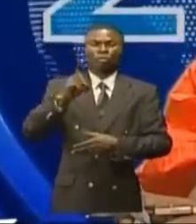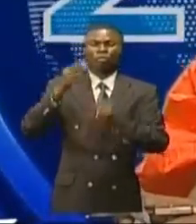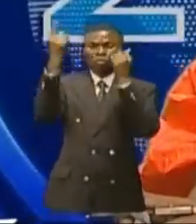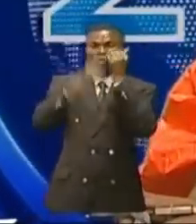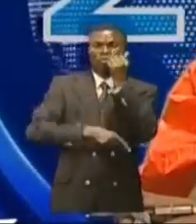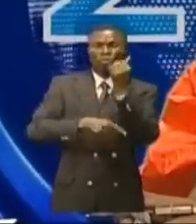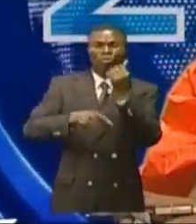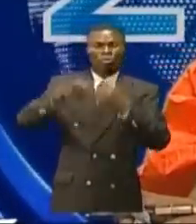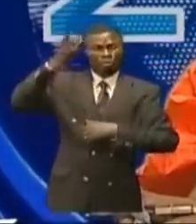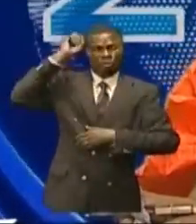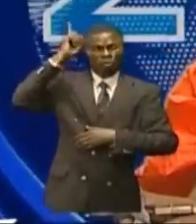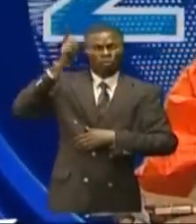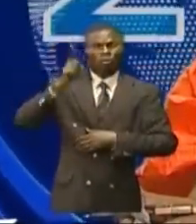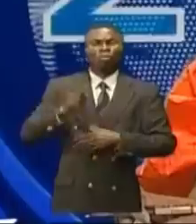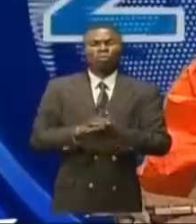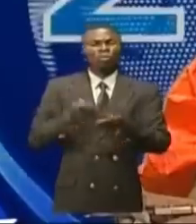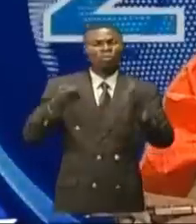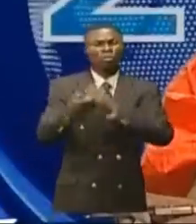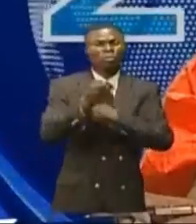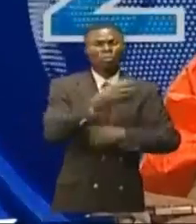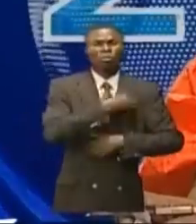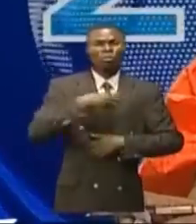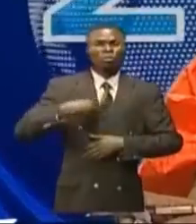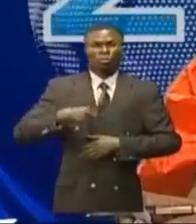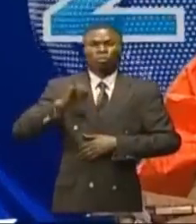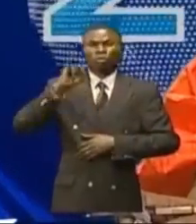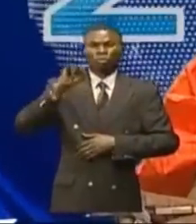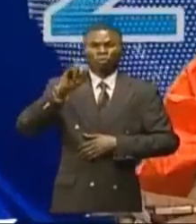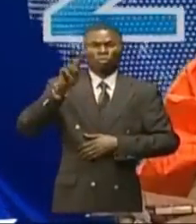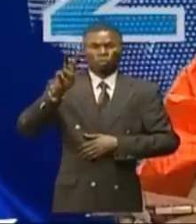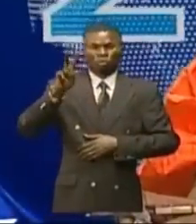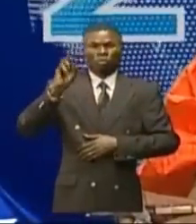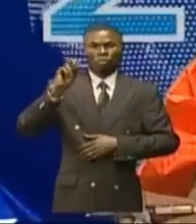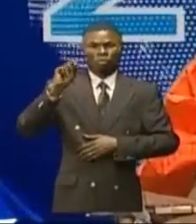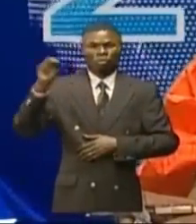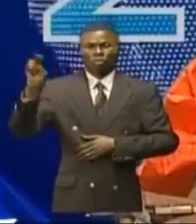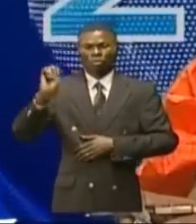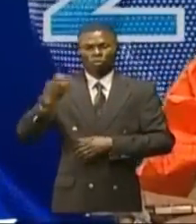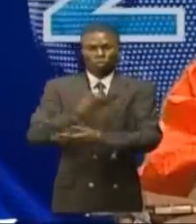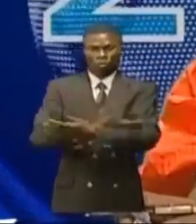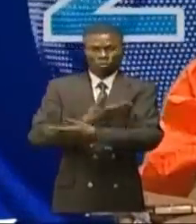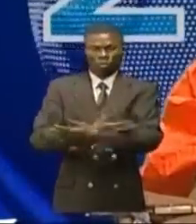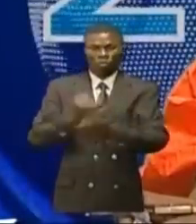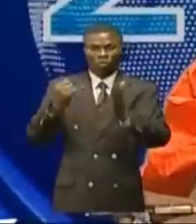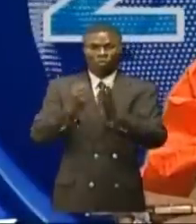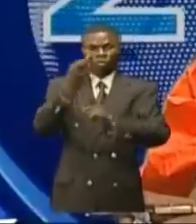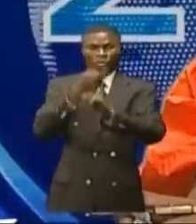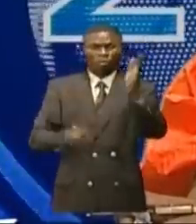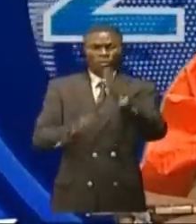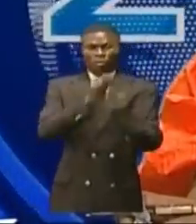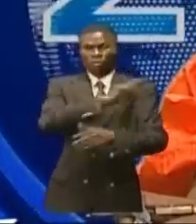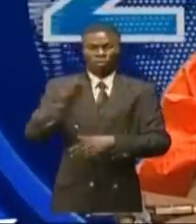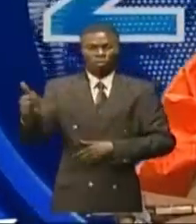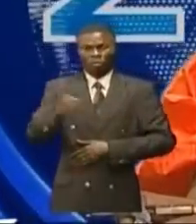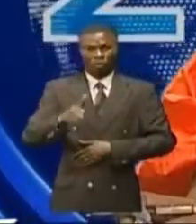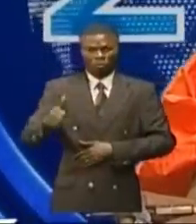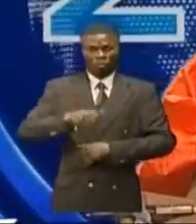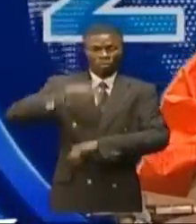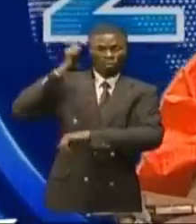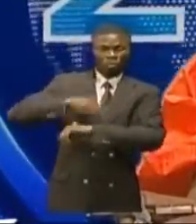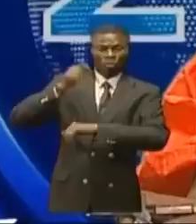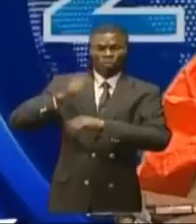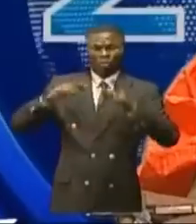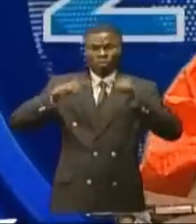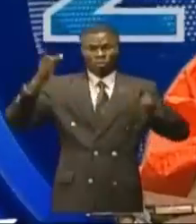peine de mort pour meurtre de Madame Yvonne Ifeté, son bébé, le 6 novembre 2021, par le tribunal de